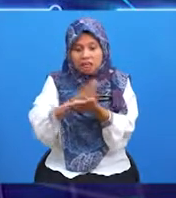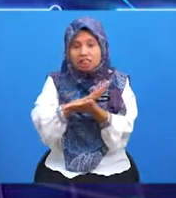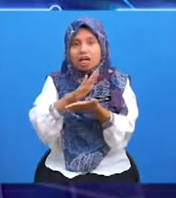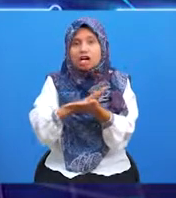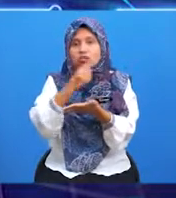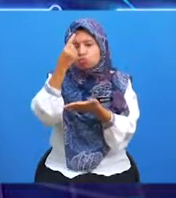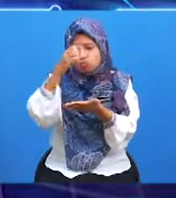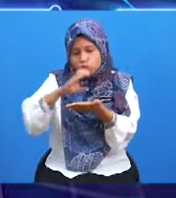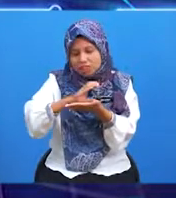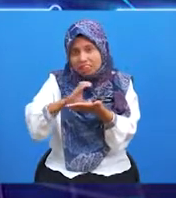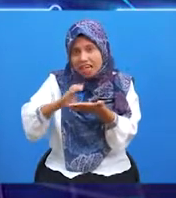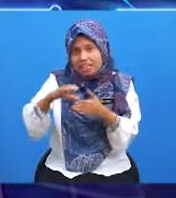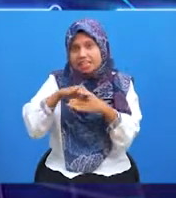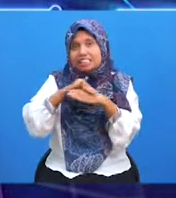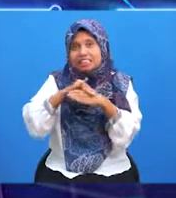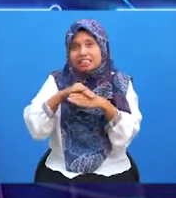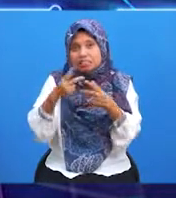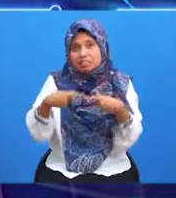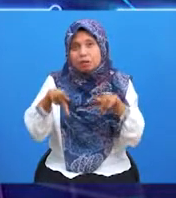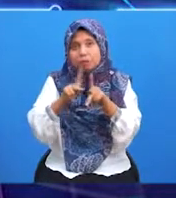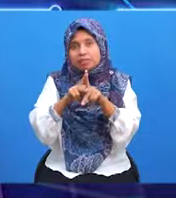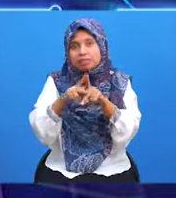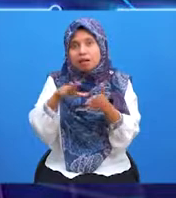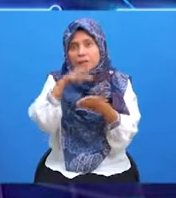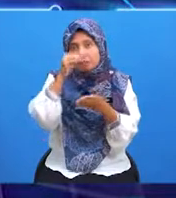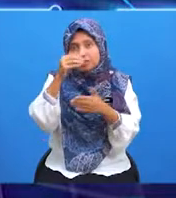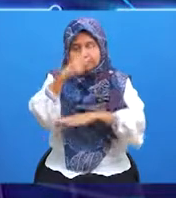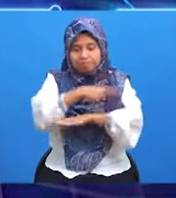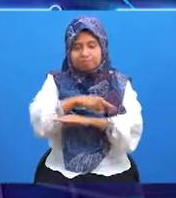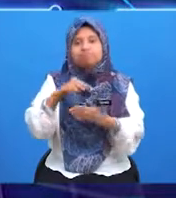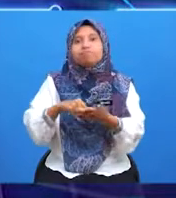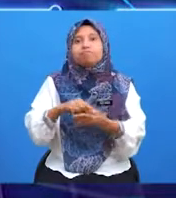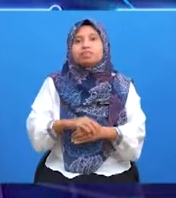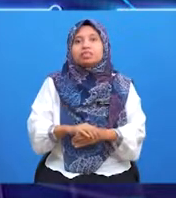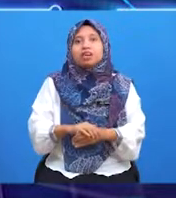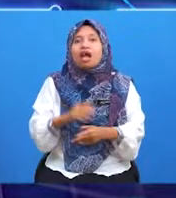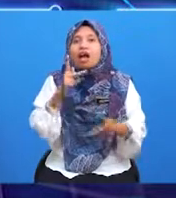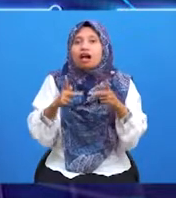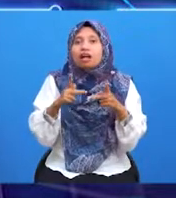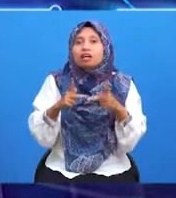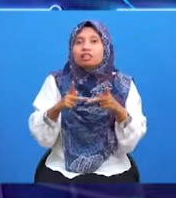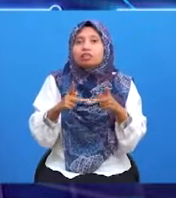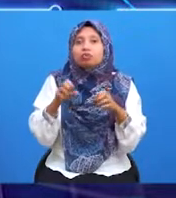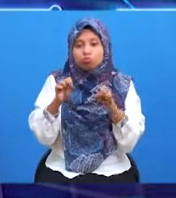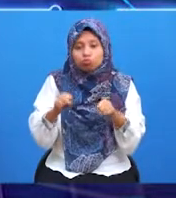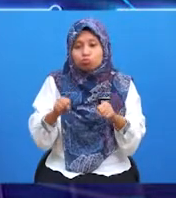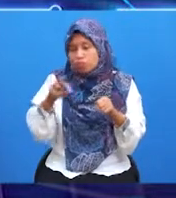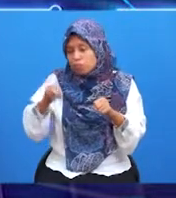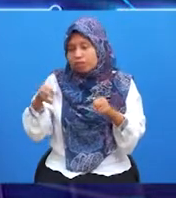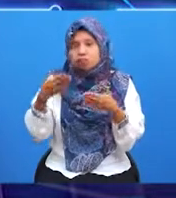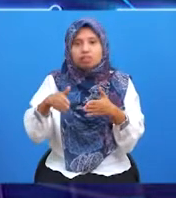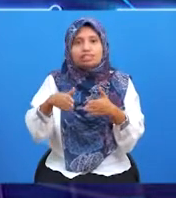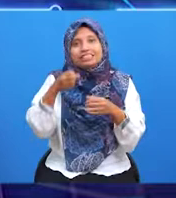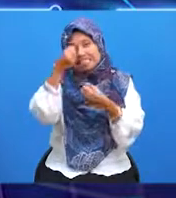untuk mencatat isi penting pembelajaran kita hari ini. Sekiranya murid telah bersedia,